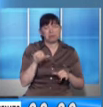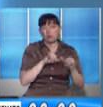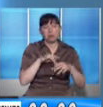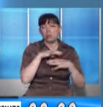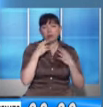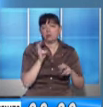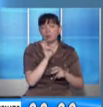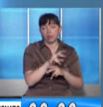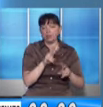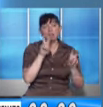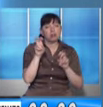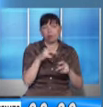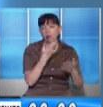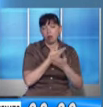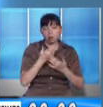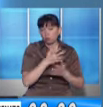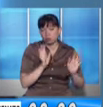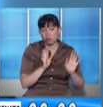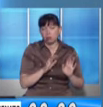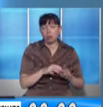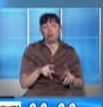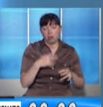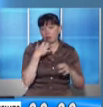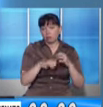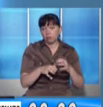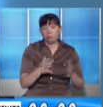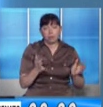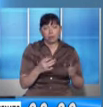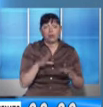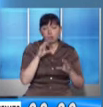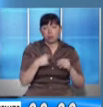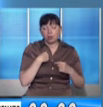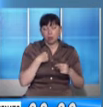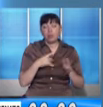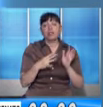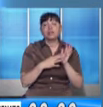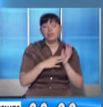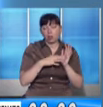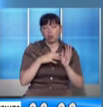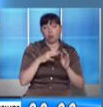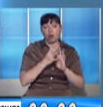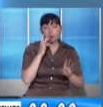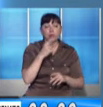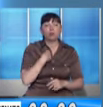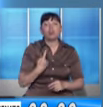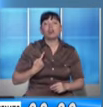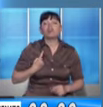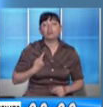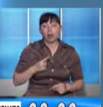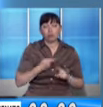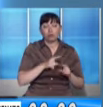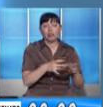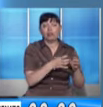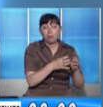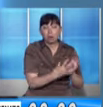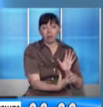discuții pe acest subiect. Și dacă observați, suntem numărul 9 în buletin, anume din cauza faptului că am așteptat ca aceste partide,